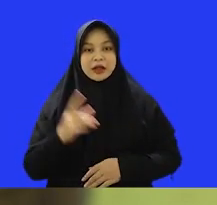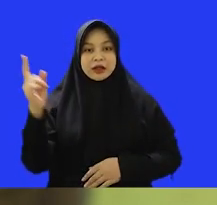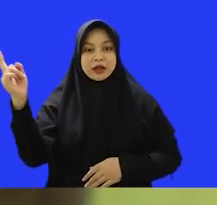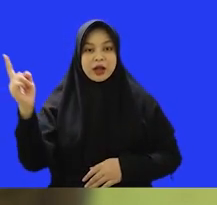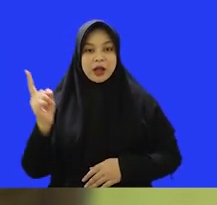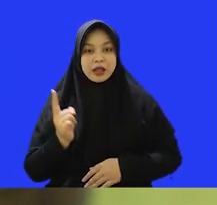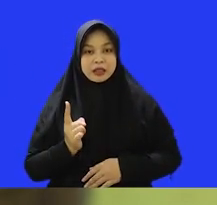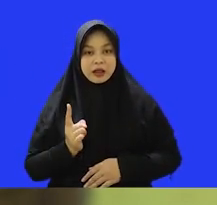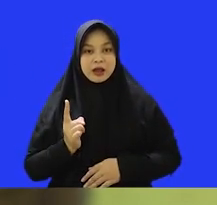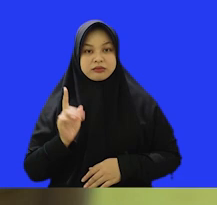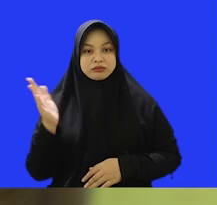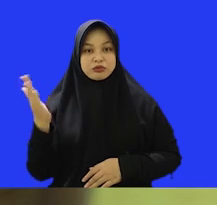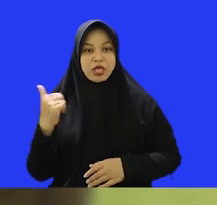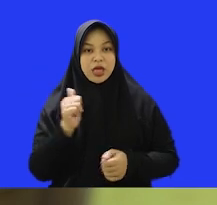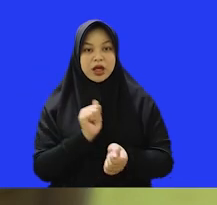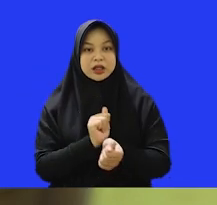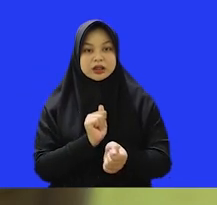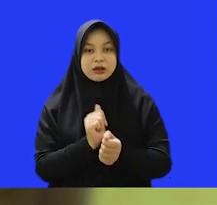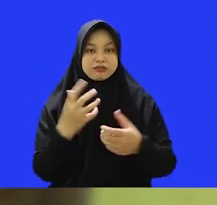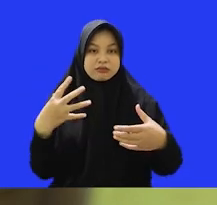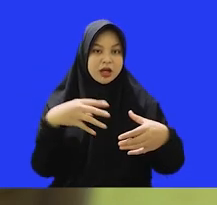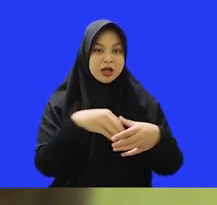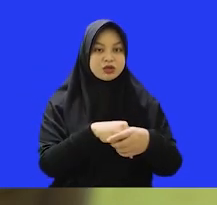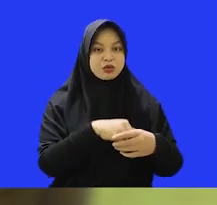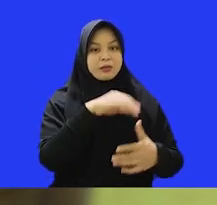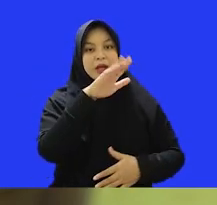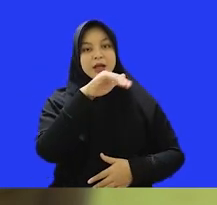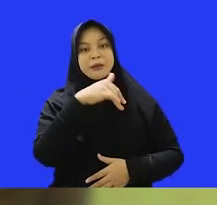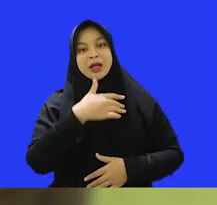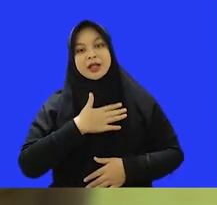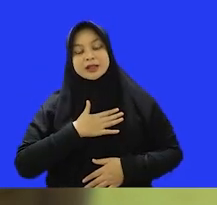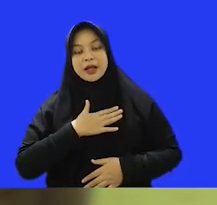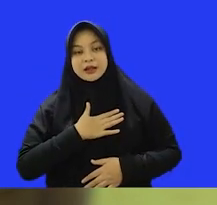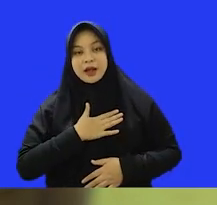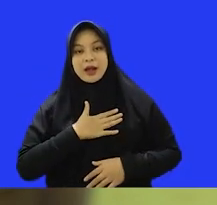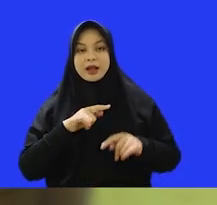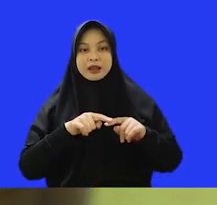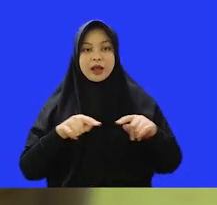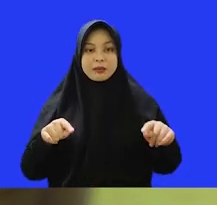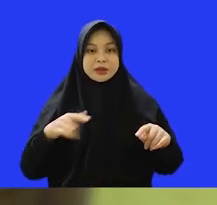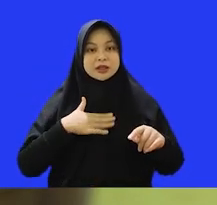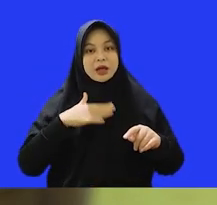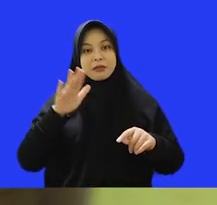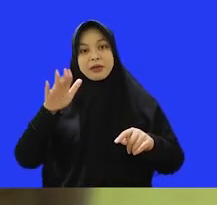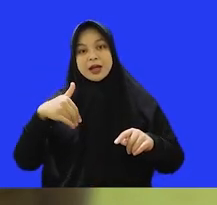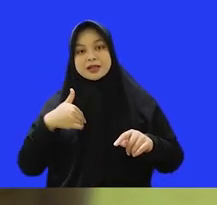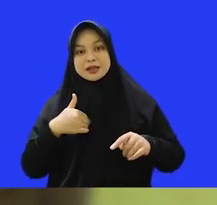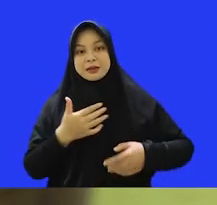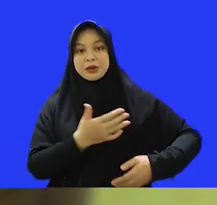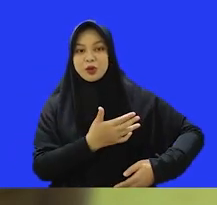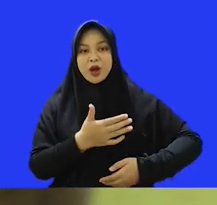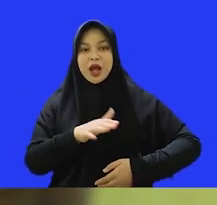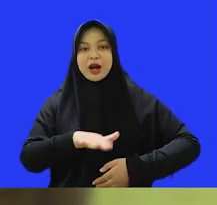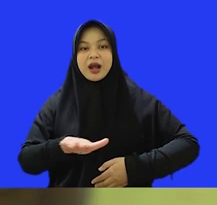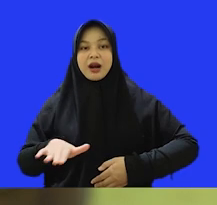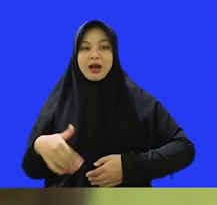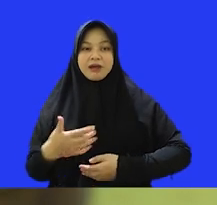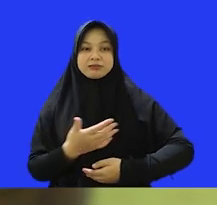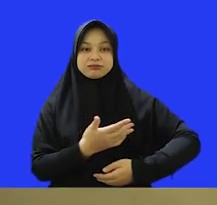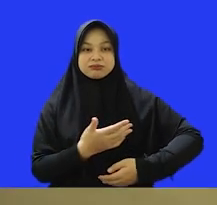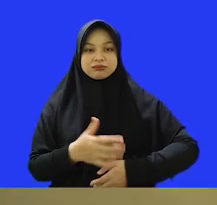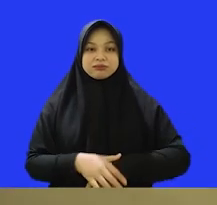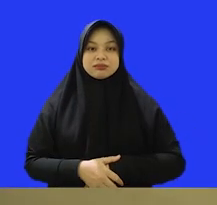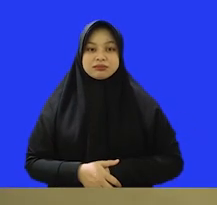Dia datang setelah kerja, masuk. Ya. Dia manggil-manggil saya, tapi saya masih ngomong anak